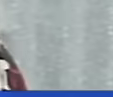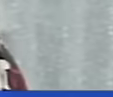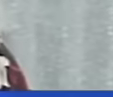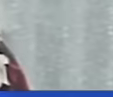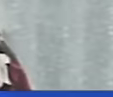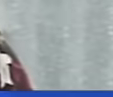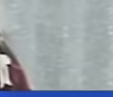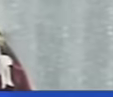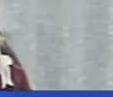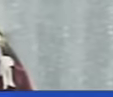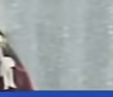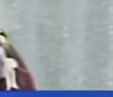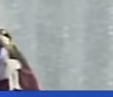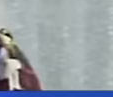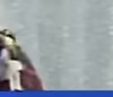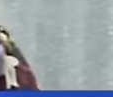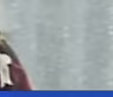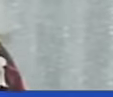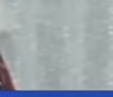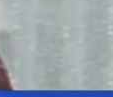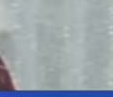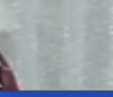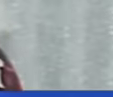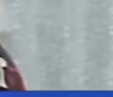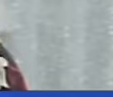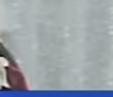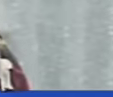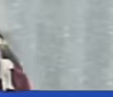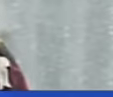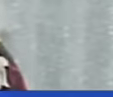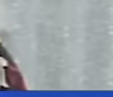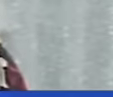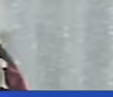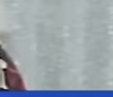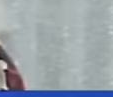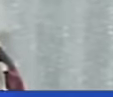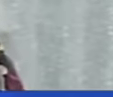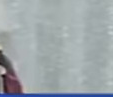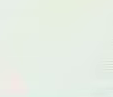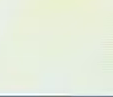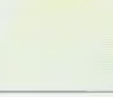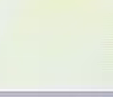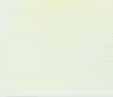take that voter's card, which is very important, take even a more important card called the NHIF card. That...